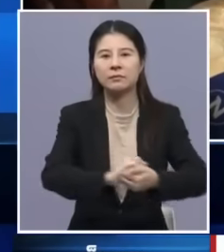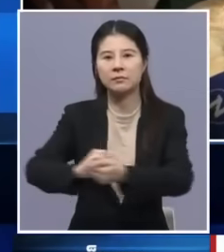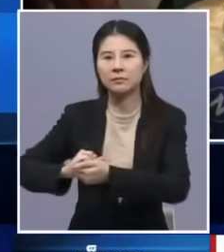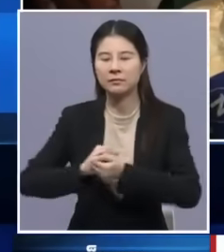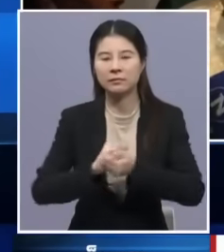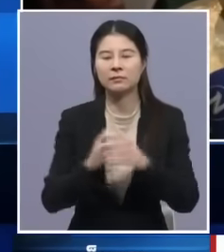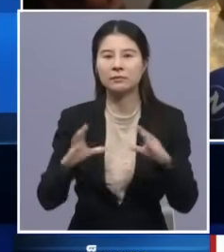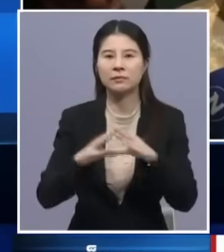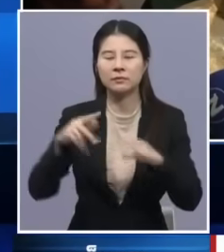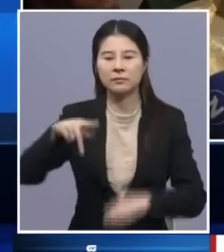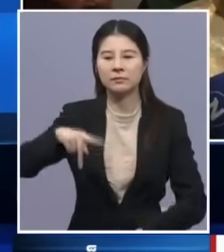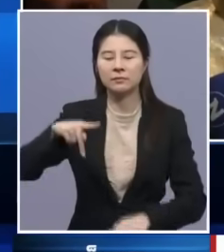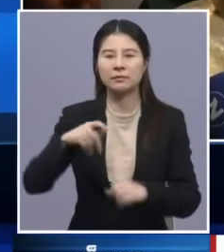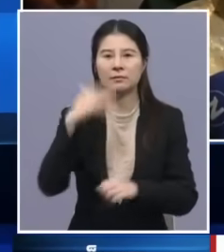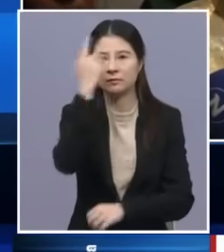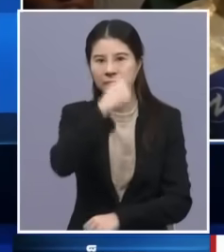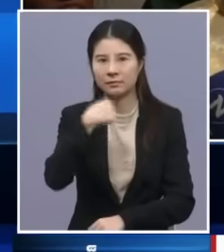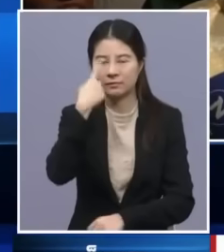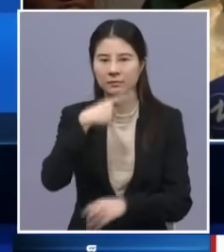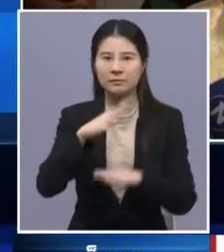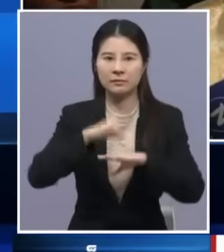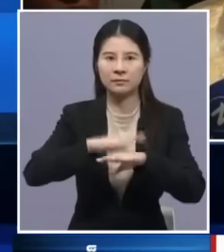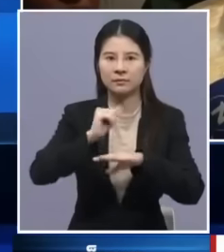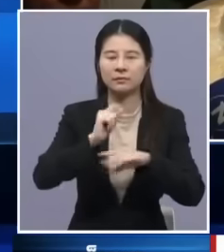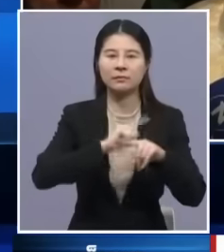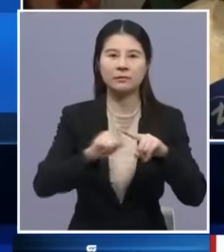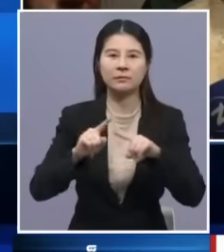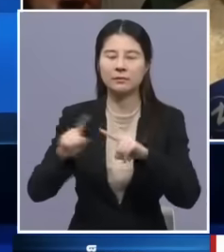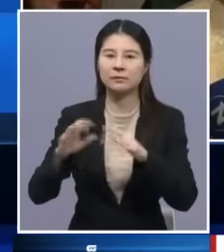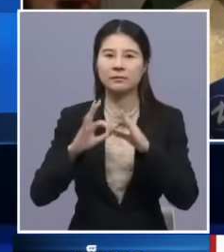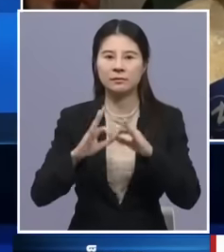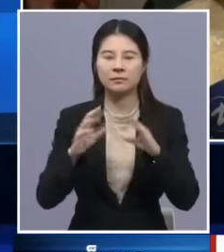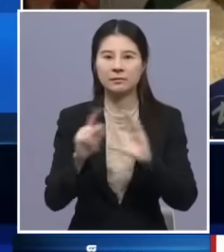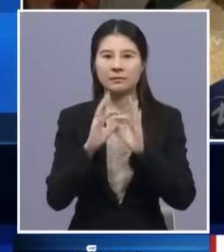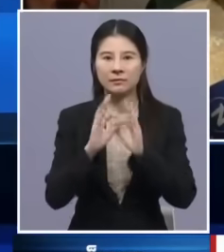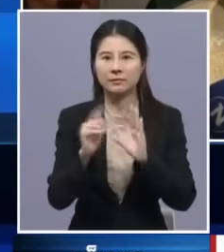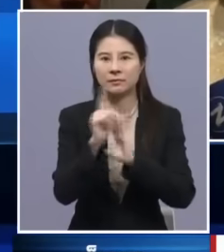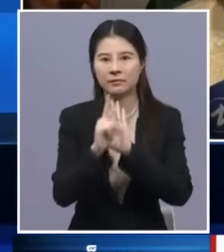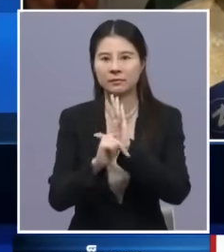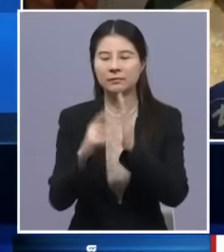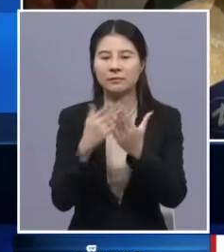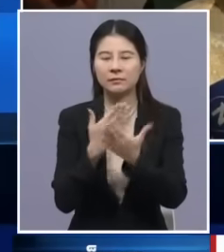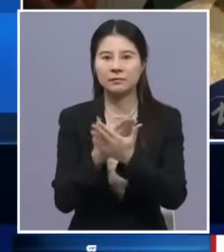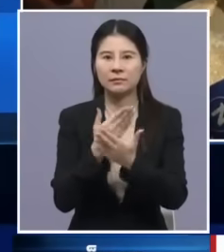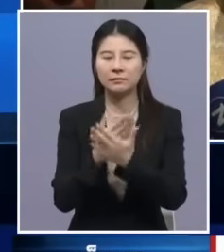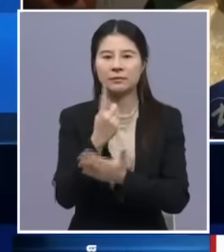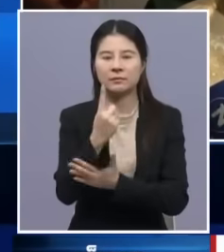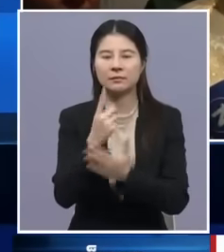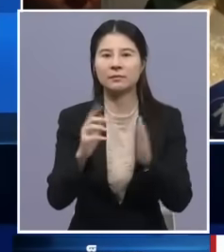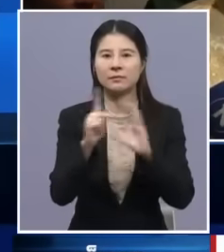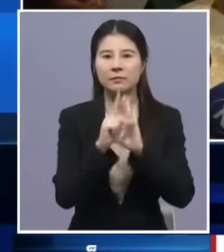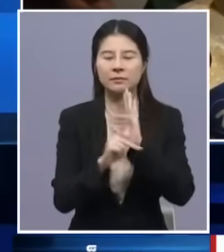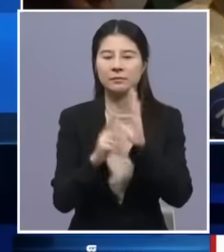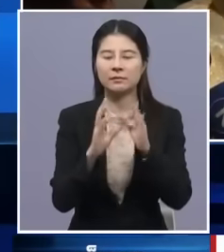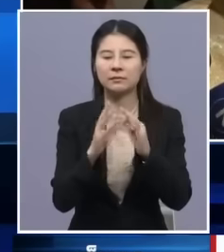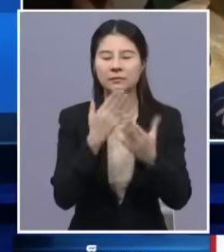ลยดึงคนที่มีความชำนาญด้านต่างๆเพราะมองแล้วว่าไม่ใช่มิติด้านกฎหมายการเงินการคลังเพียงอย่างเดียวแต่มีกฎหมายเรื่องเงินค